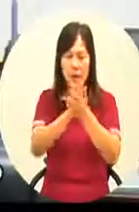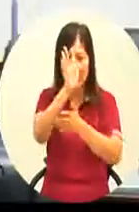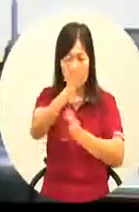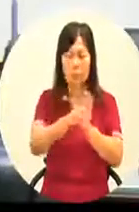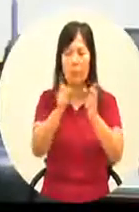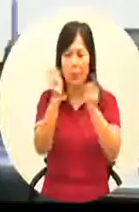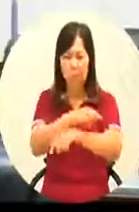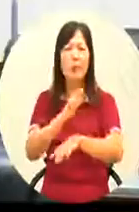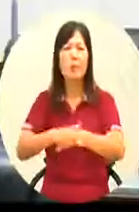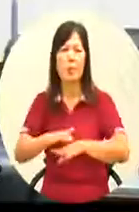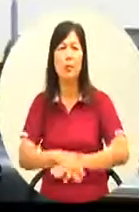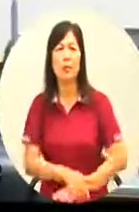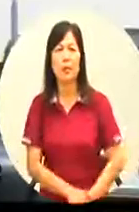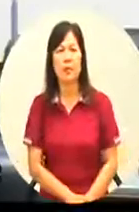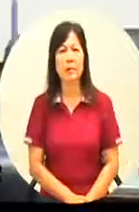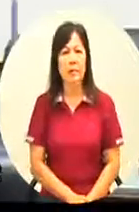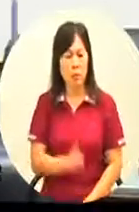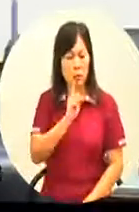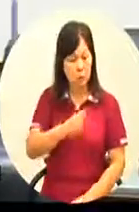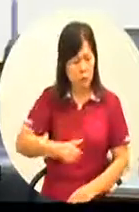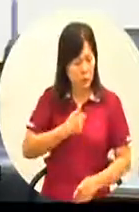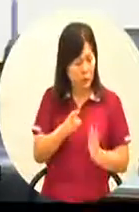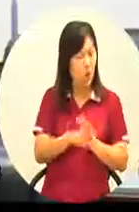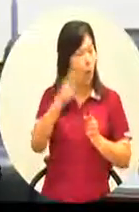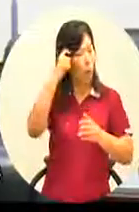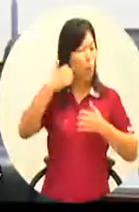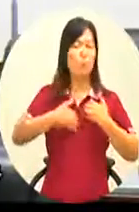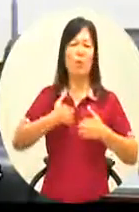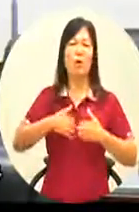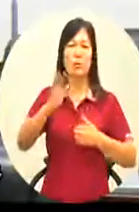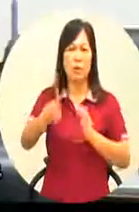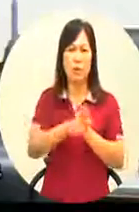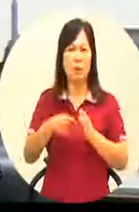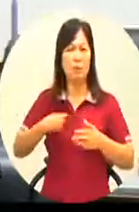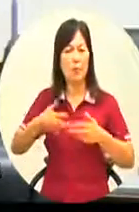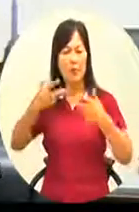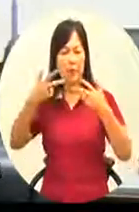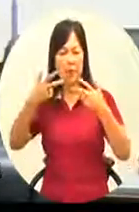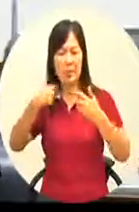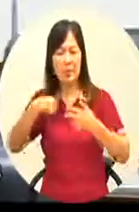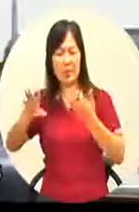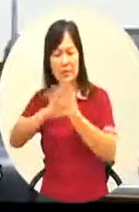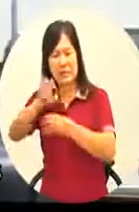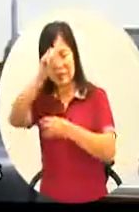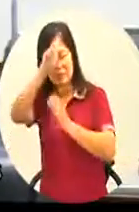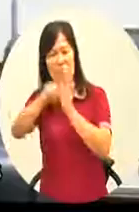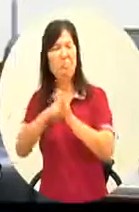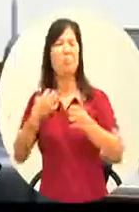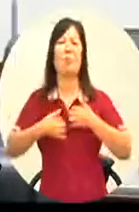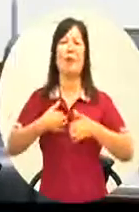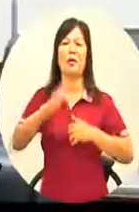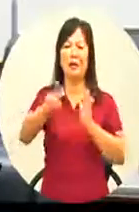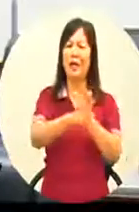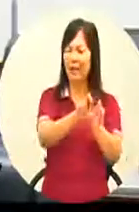人做。我讲实在真欢喜，我们在野的民意代表都很高兴。你尽量造